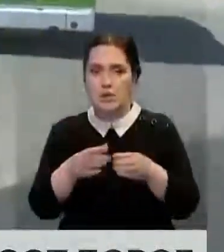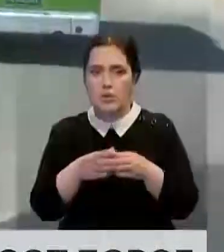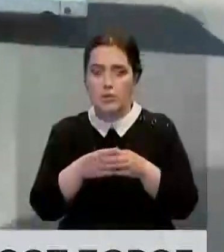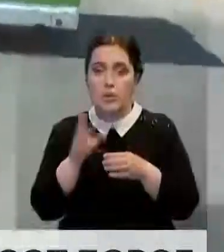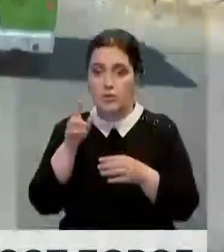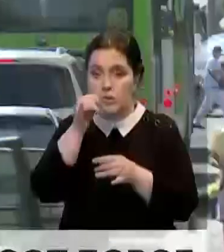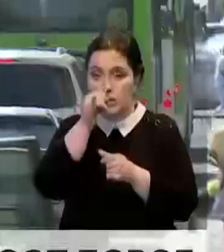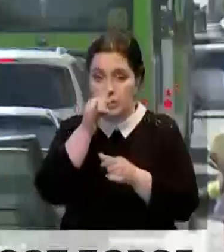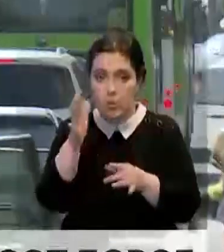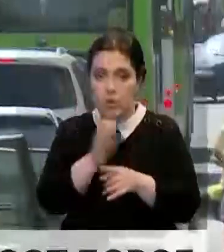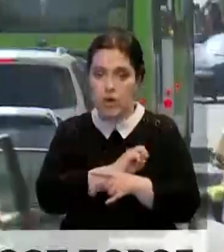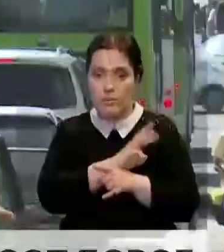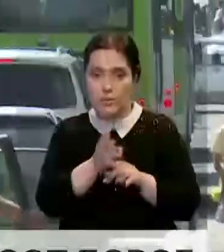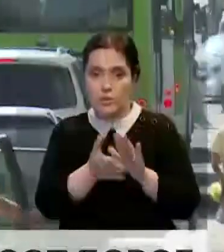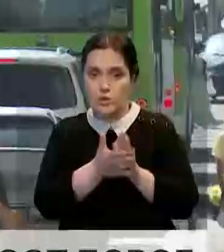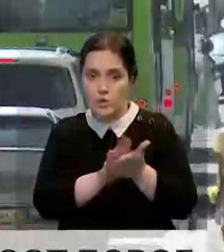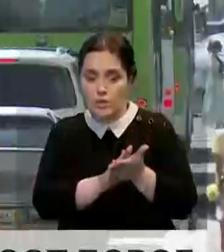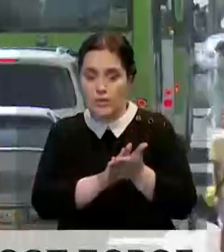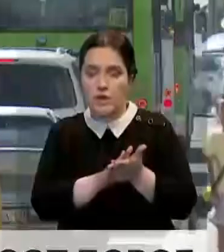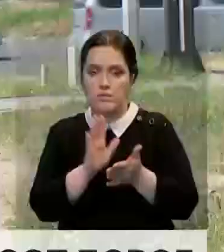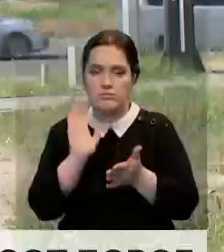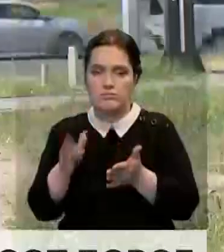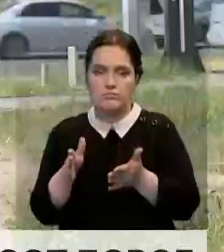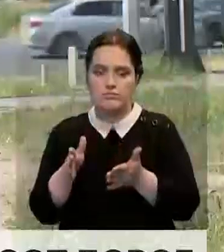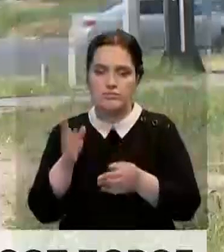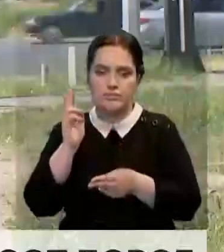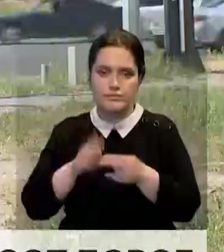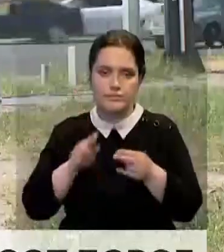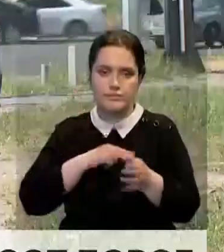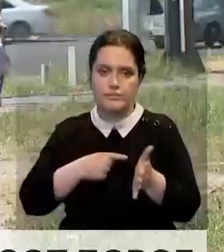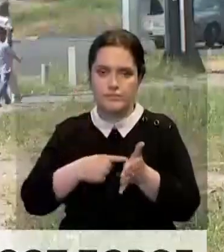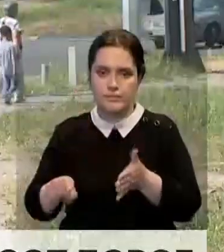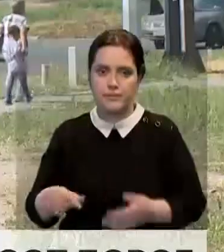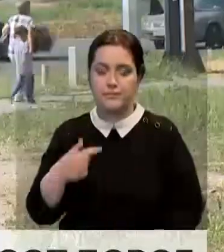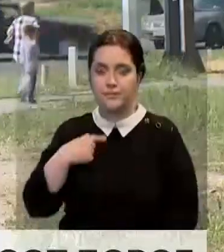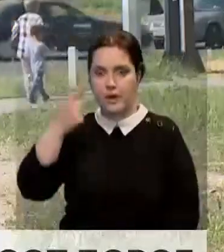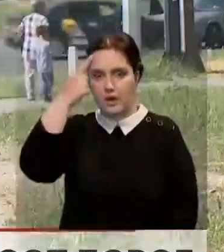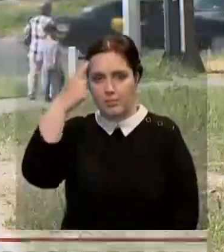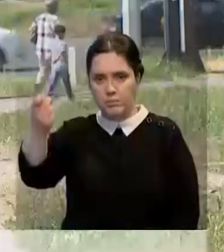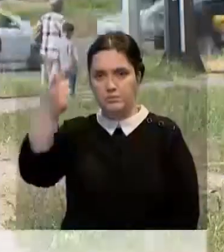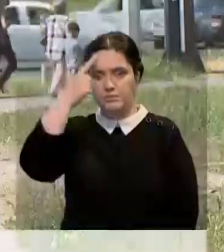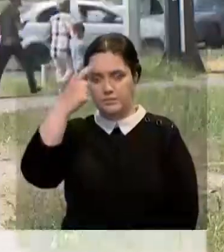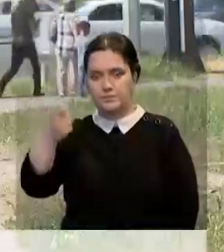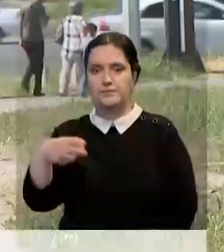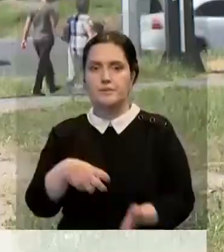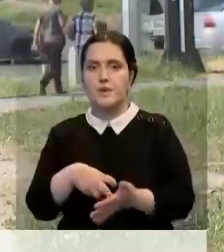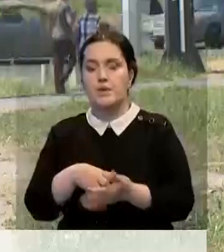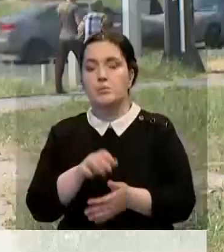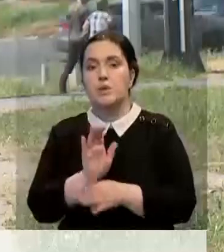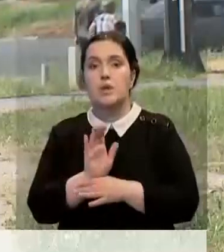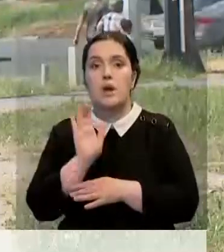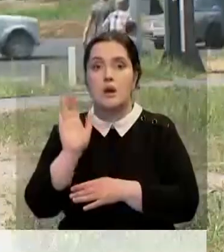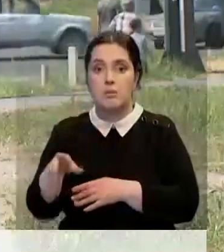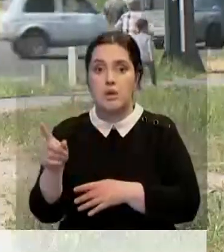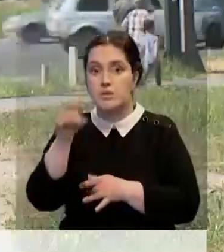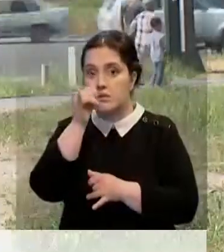улучшить условия для пассажиров, решили расторгнуть договоры. Мы им несколько раз предупредили, письмо направили, и они не